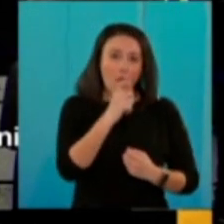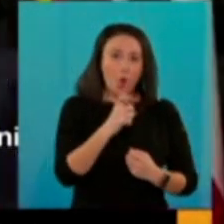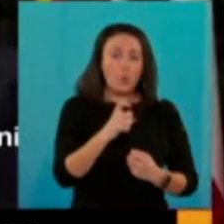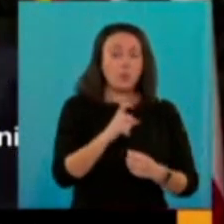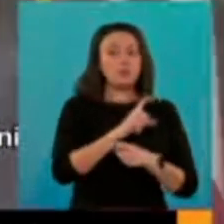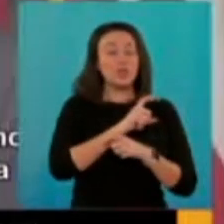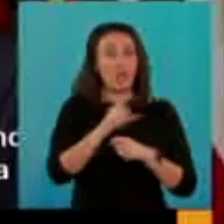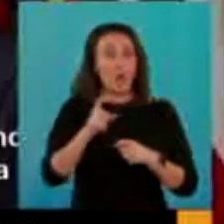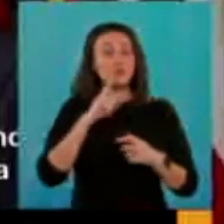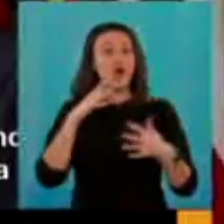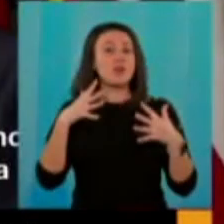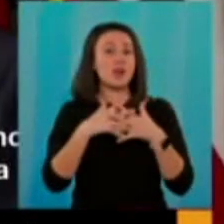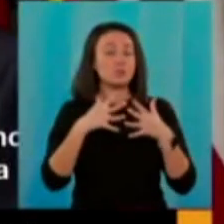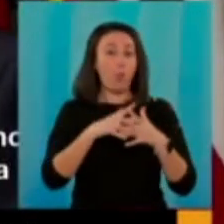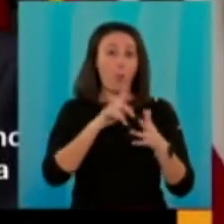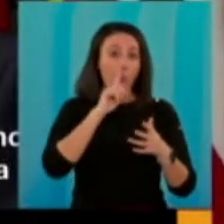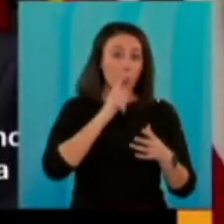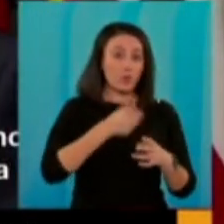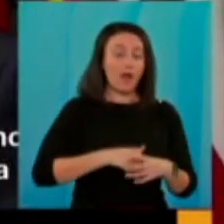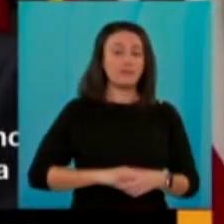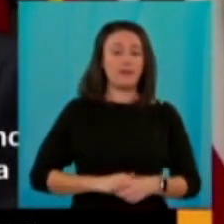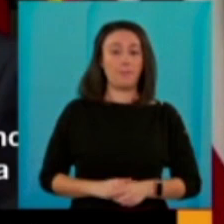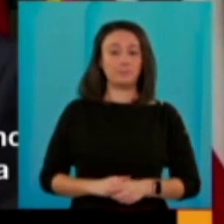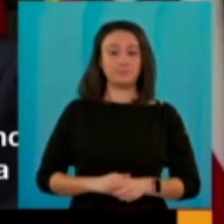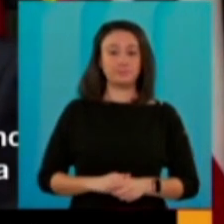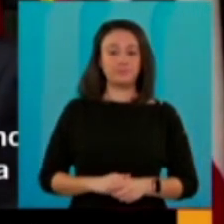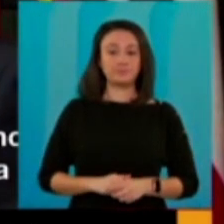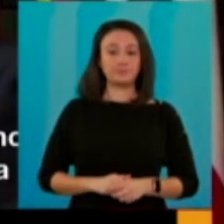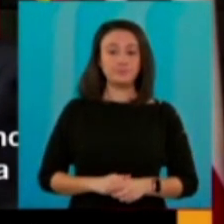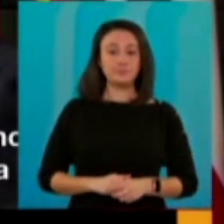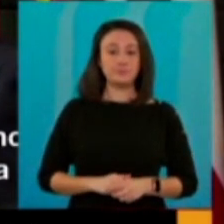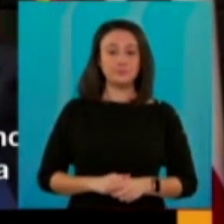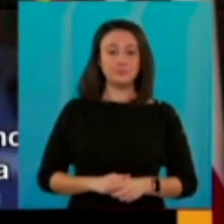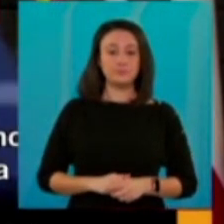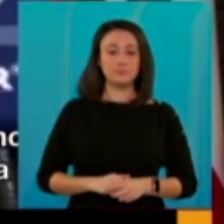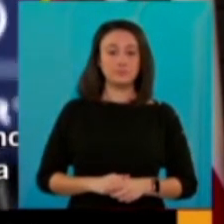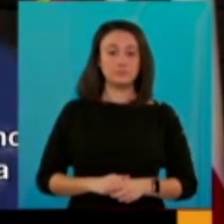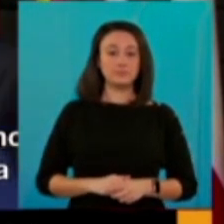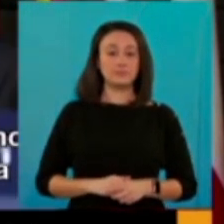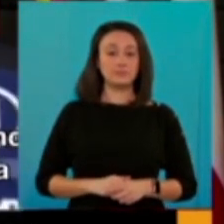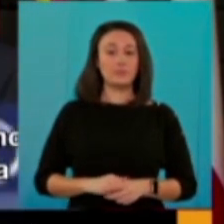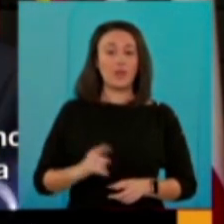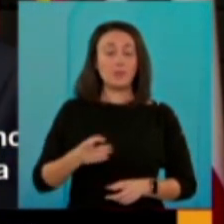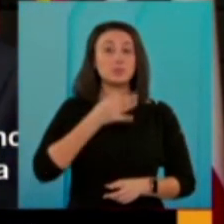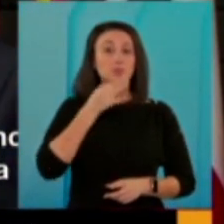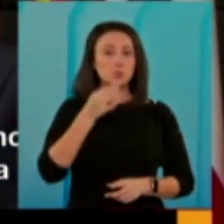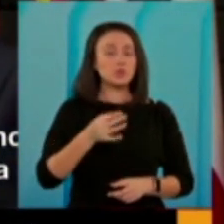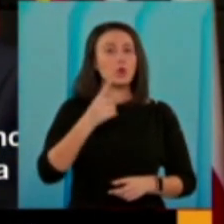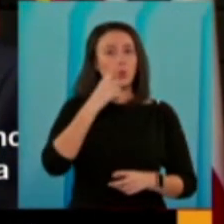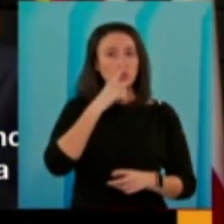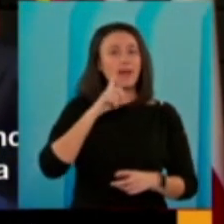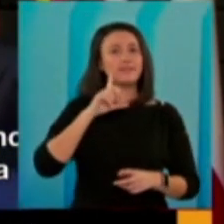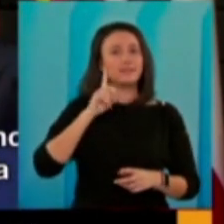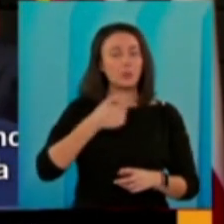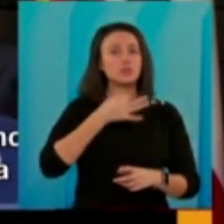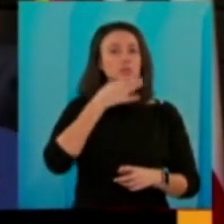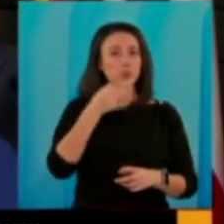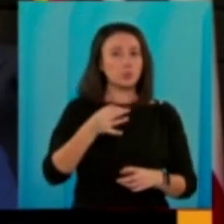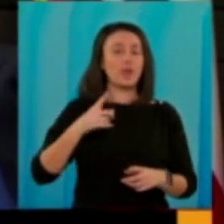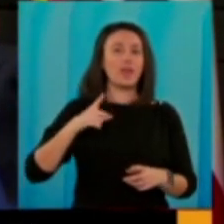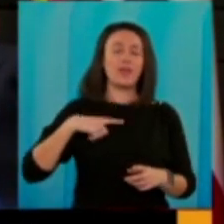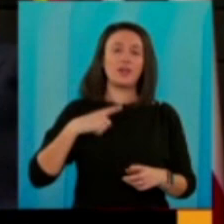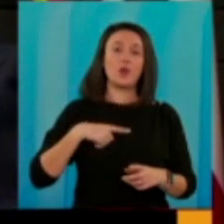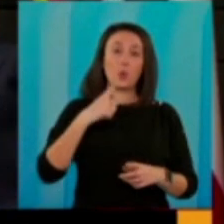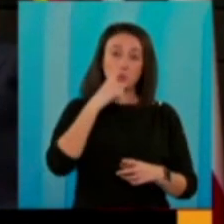Russian aggression in Ukraine. I have emphasized the fact that because of that, the strategic concept should mention explicitly that Russia is the